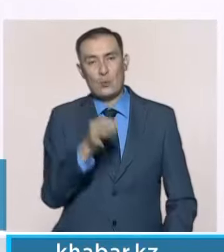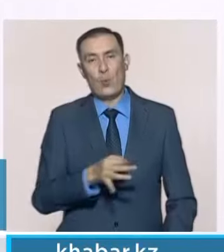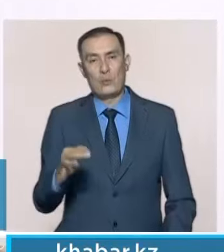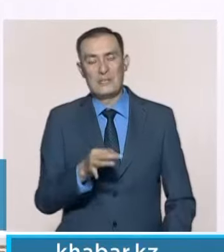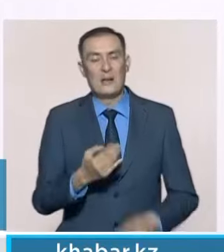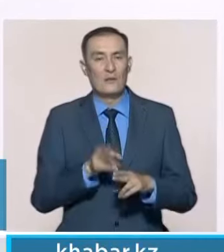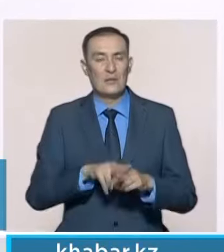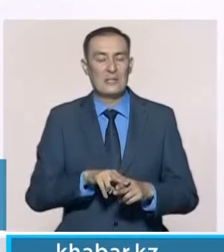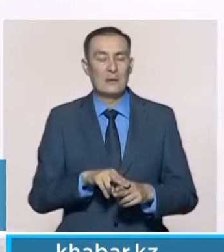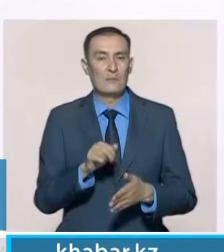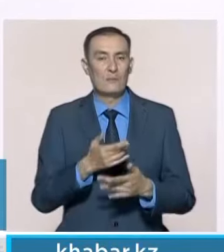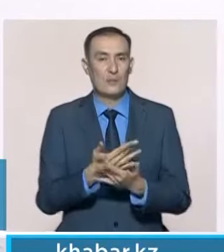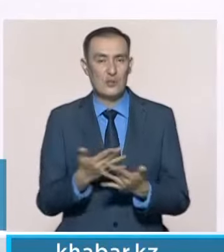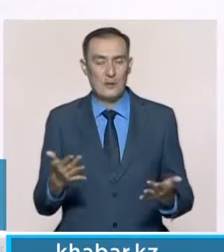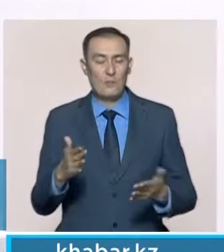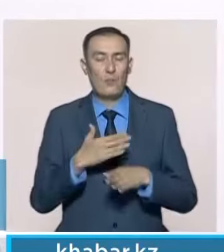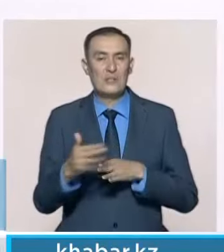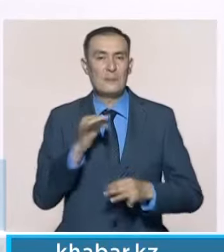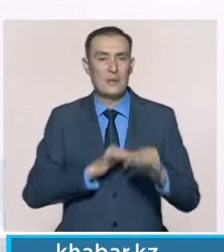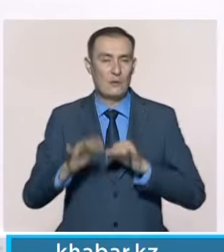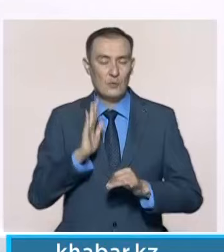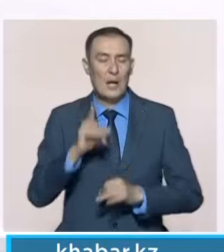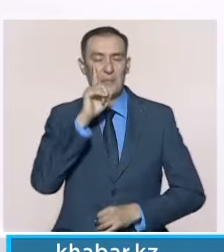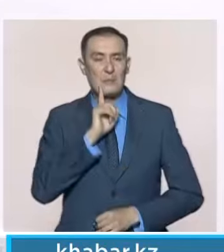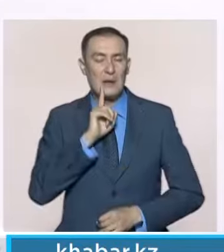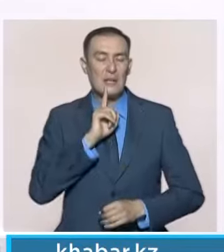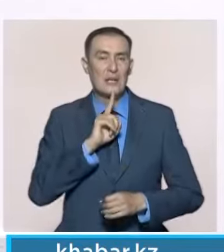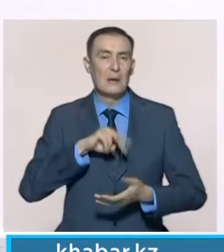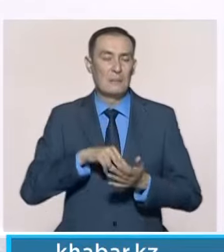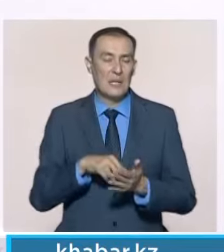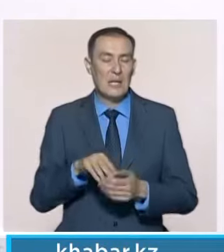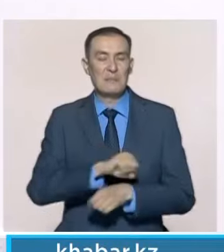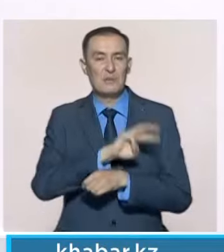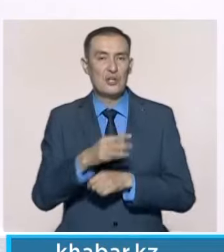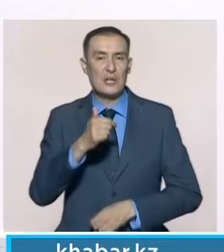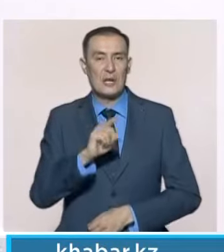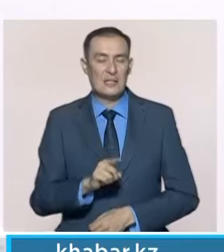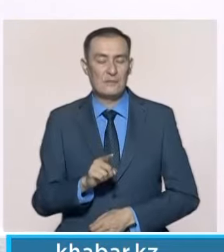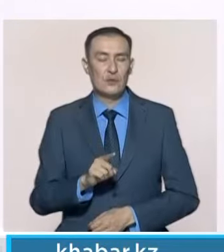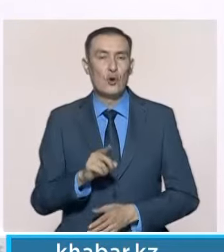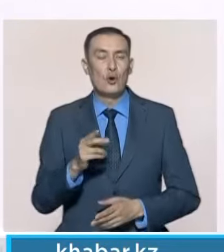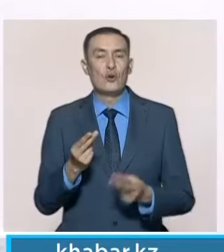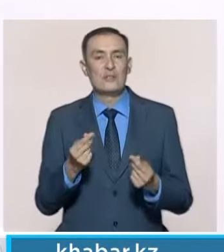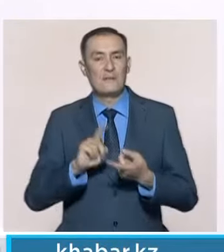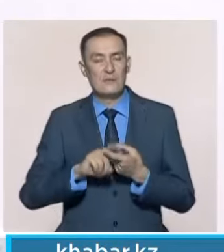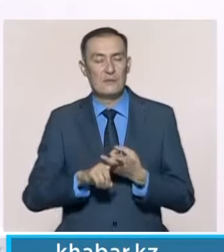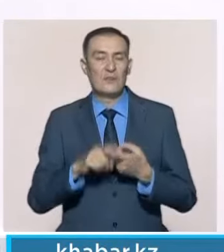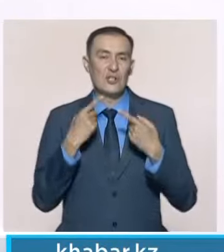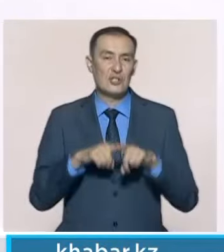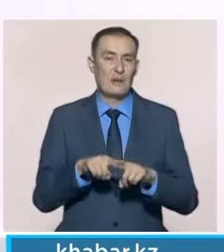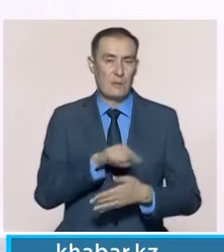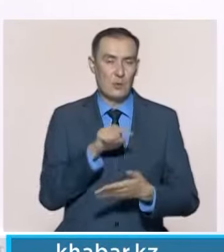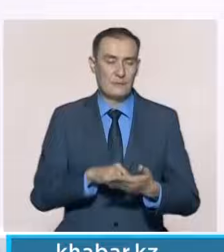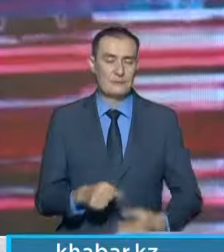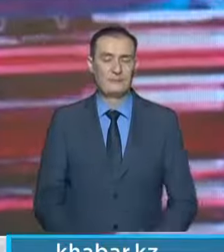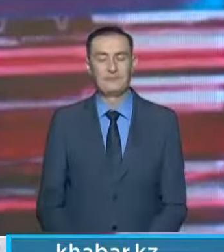Учитывая вышеизложенное, после завершения переговоров будет выбран оптимальный вариант газификации северо-восточных регионов с учетом экономических и технических аспектов.